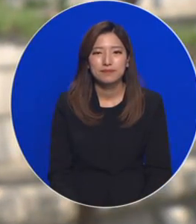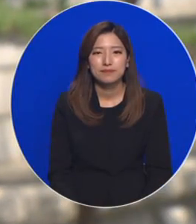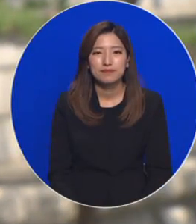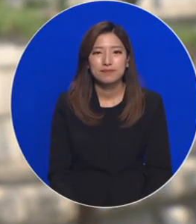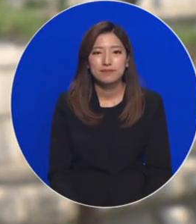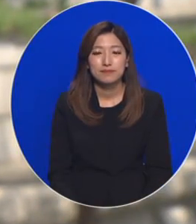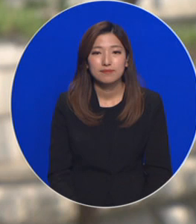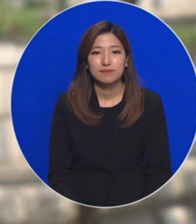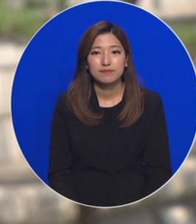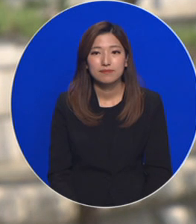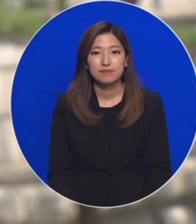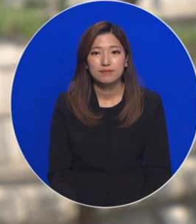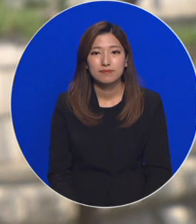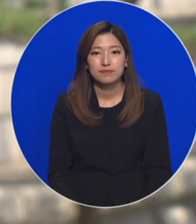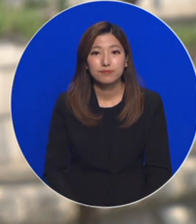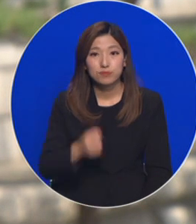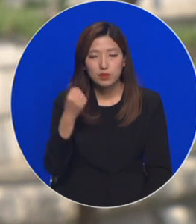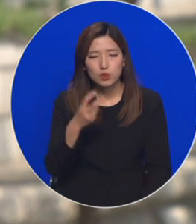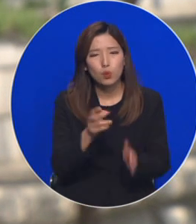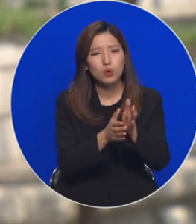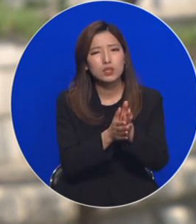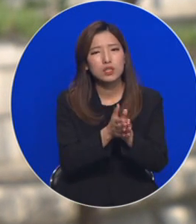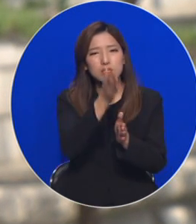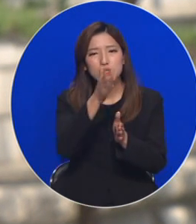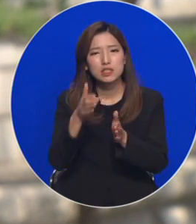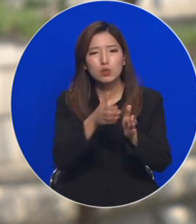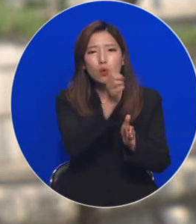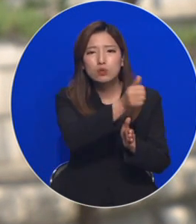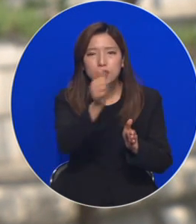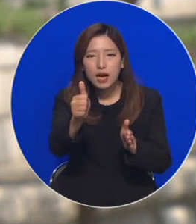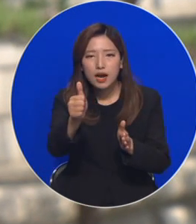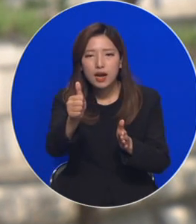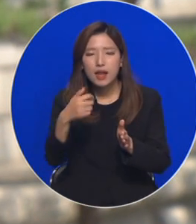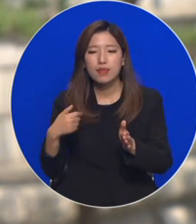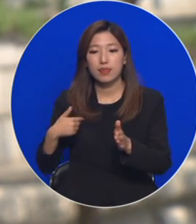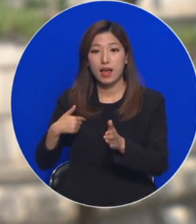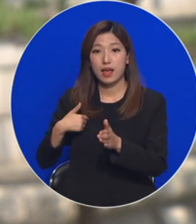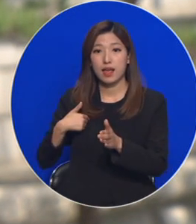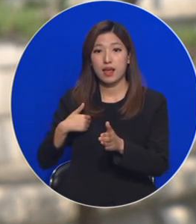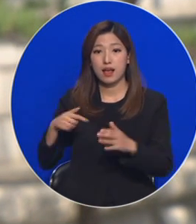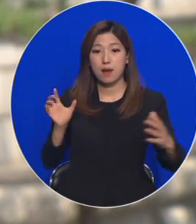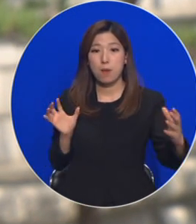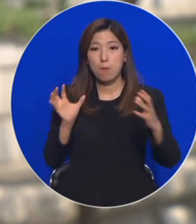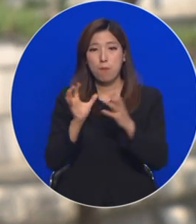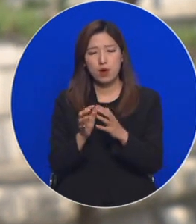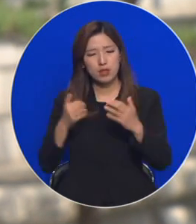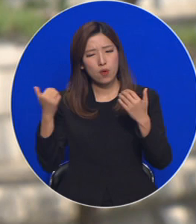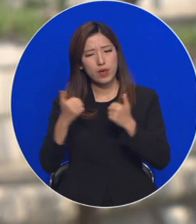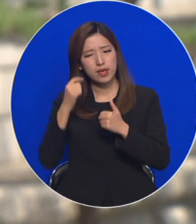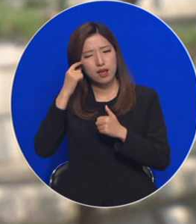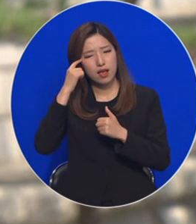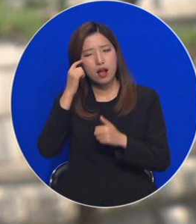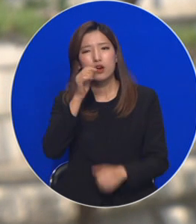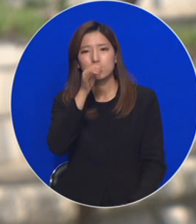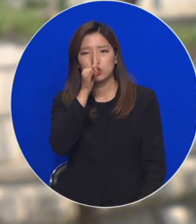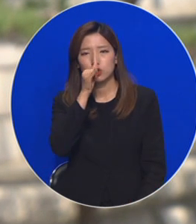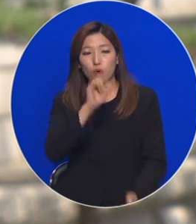문 대통령은 시도지사와 함께하는 연석회의를 개최하겠다는 구상도 밝혔습니다. 지자체와의 소통을